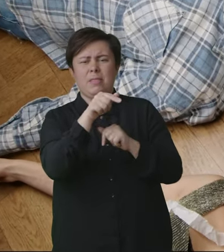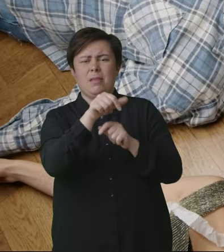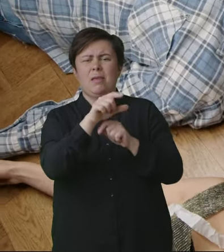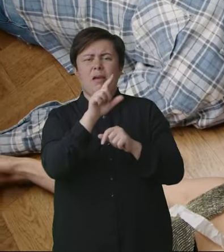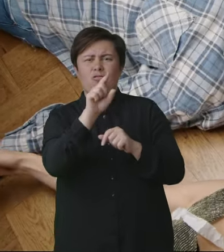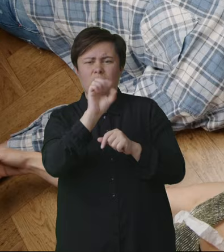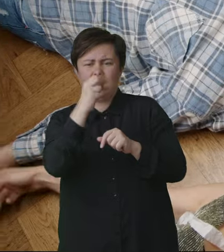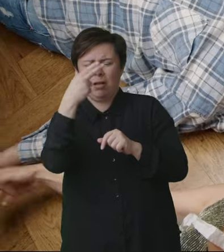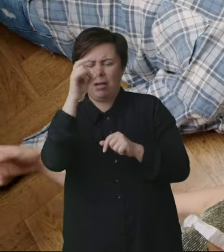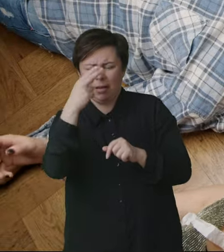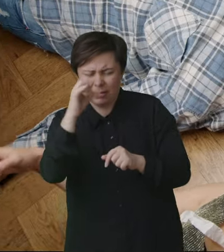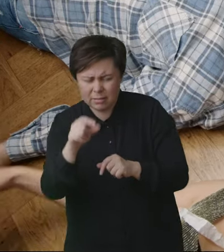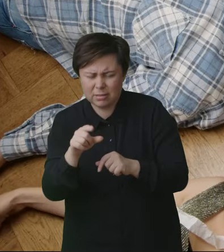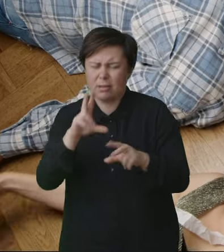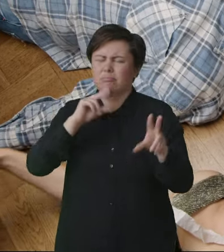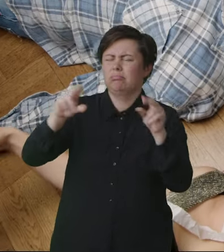bagańczone. No i